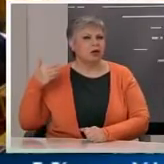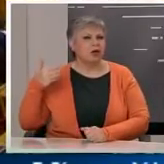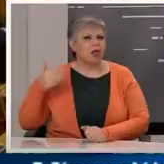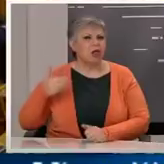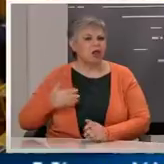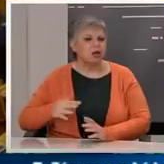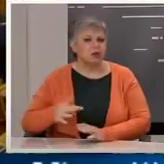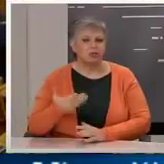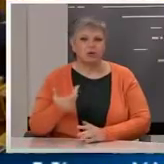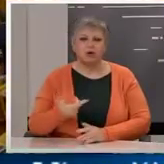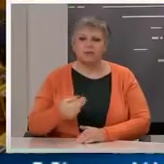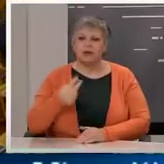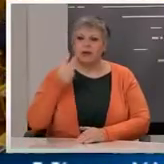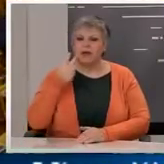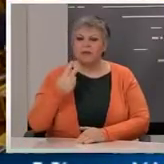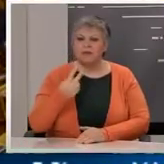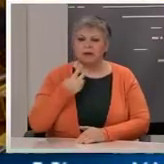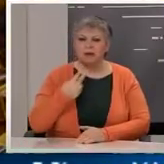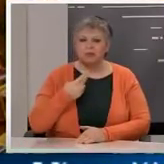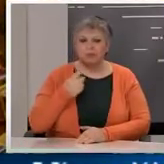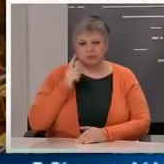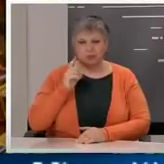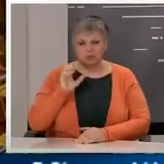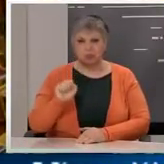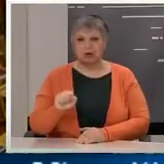ήδη έχει καταρρεύσει αυτός ο